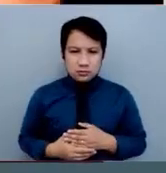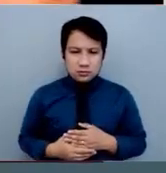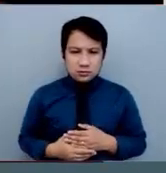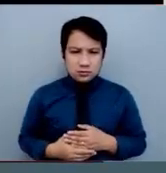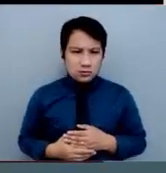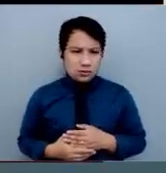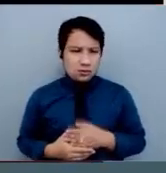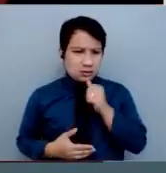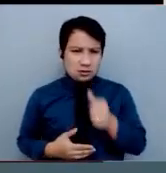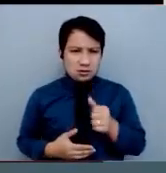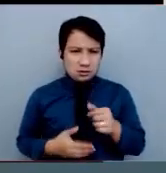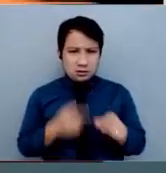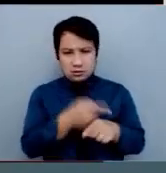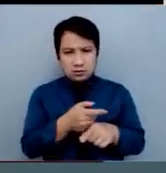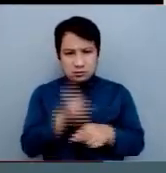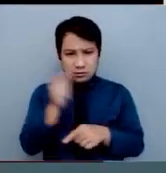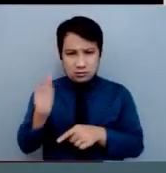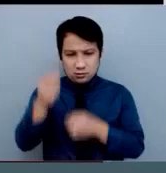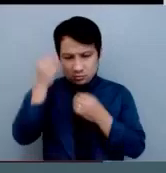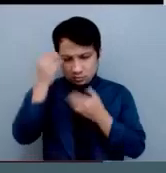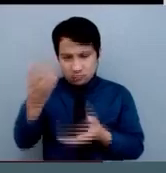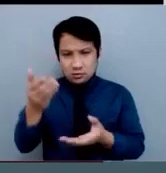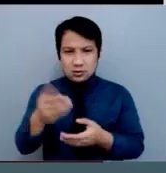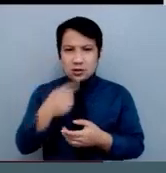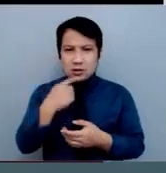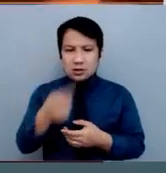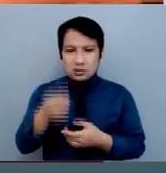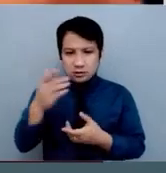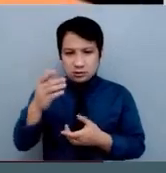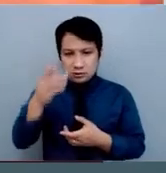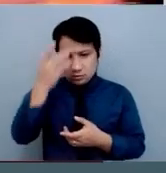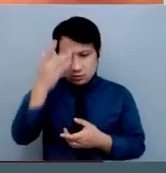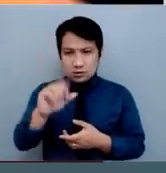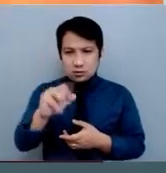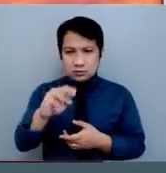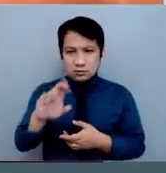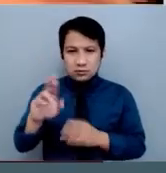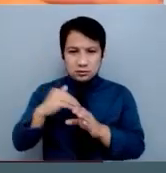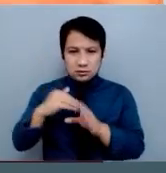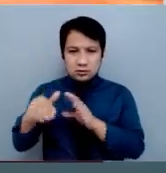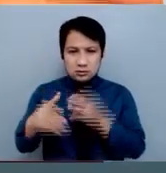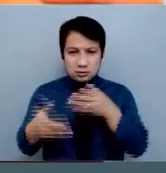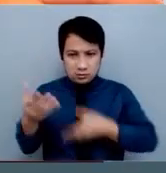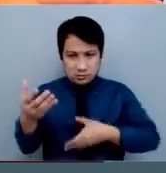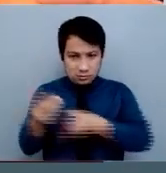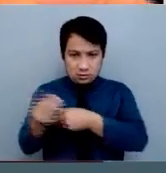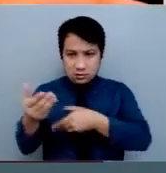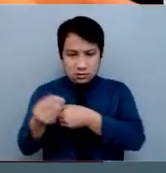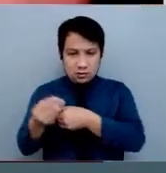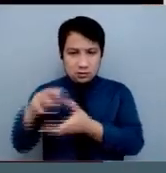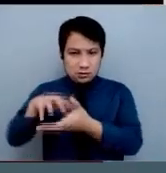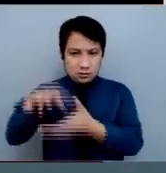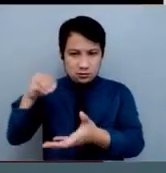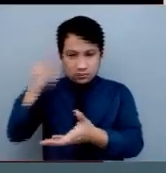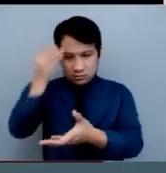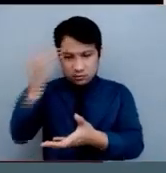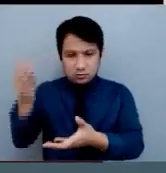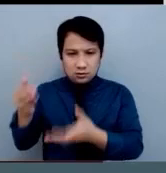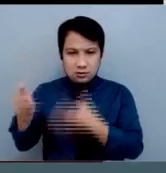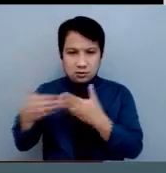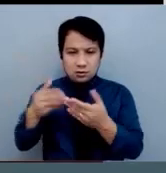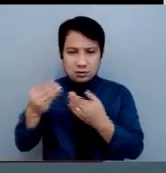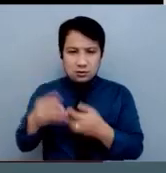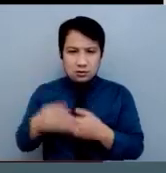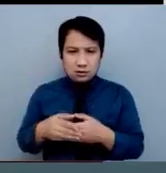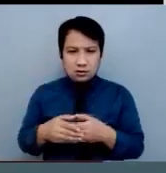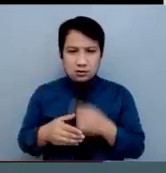niya tatantanan ang Smartmatic, sasabihin niya sa Smartmatic. Mm-hmm. Tapos nagpadala ako ng mga additional screenshots sa kanya. Sinabi niya sa akin na